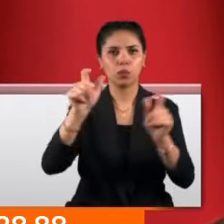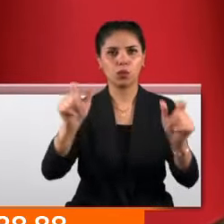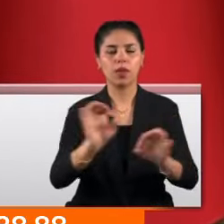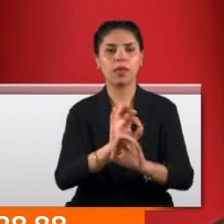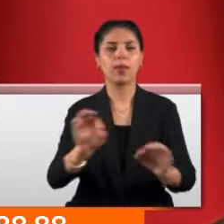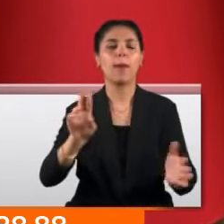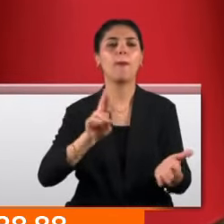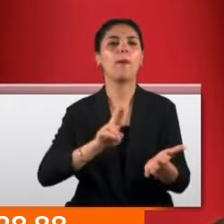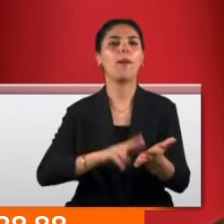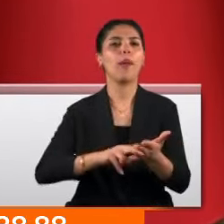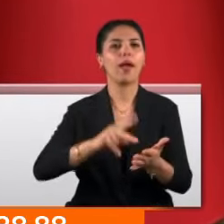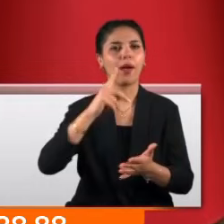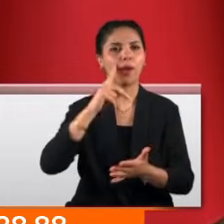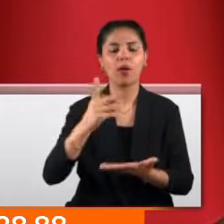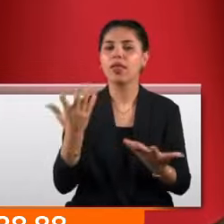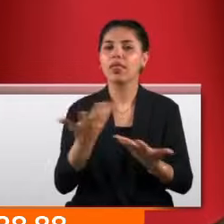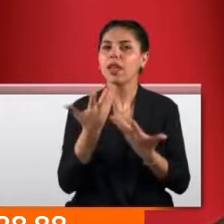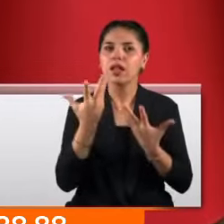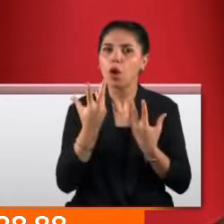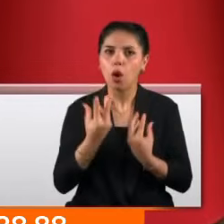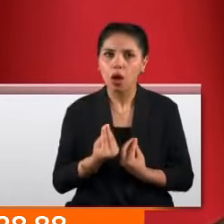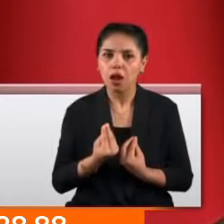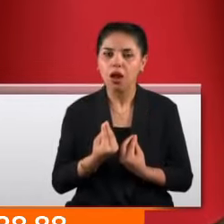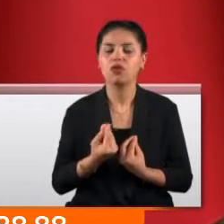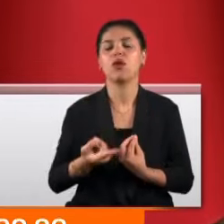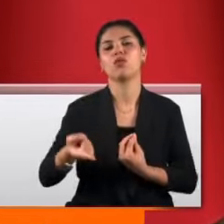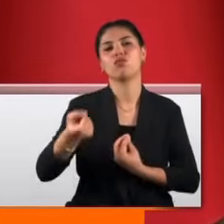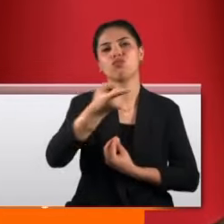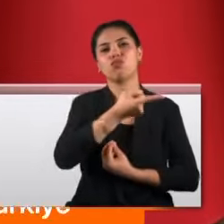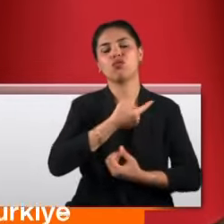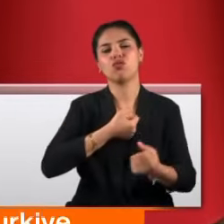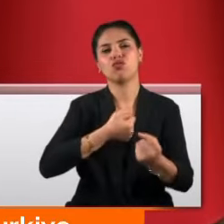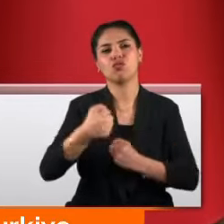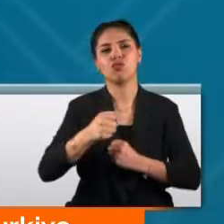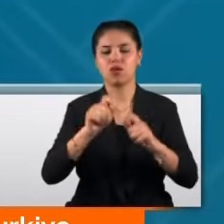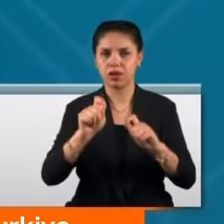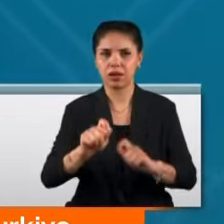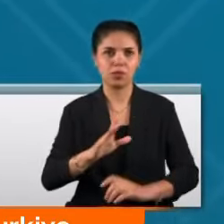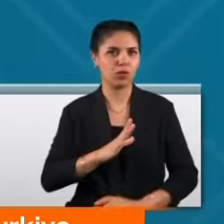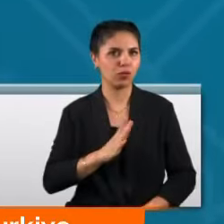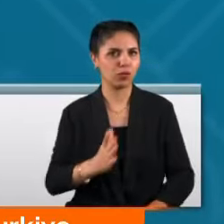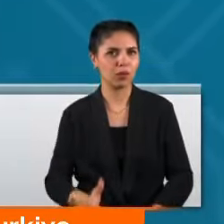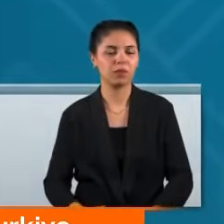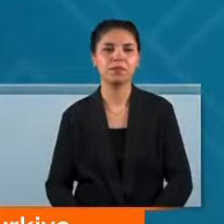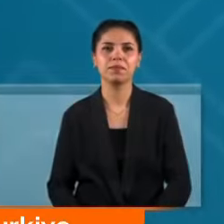noktasına nasıl taşırız, bunun gayreti içerisindeyiz.